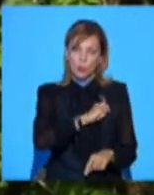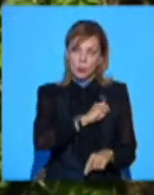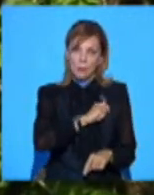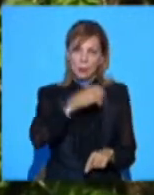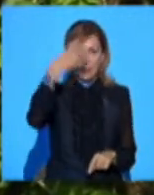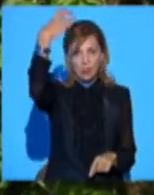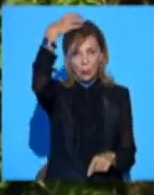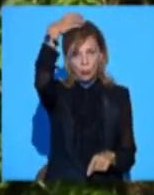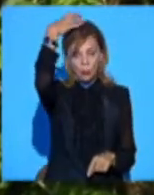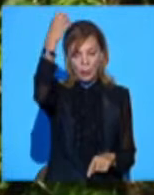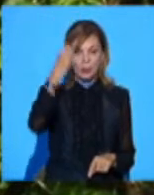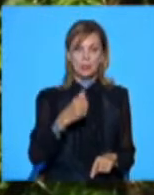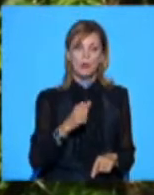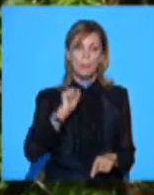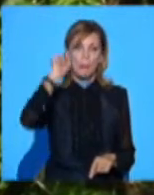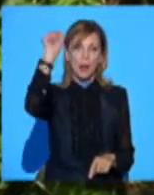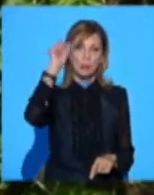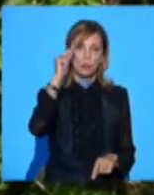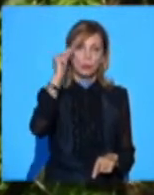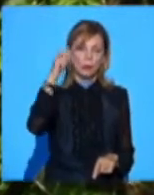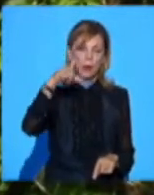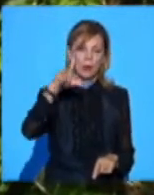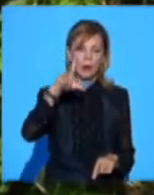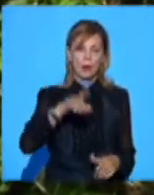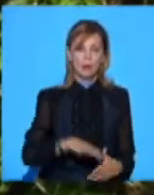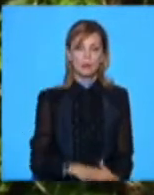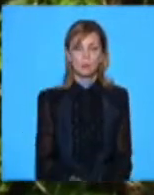responsabilitatea guvernării. Partidul Național Liberal.